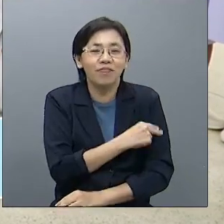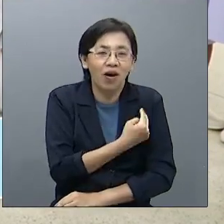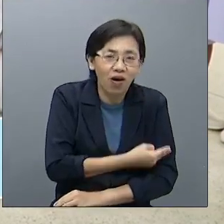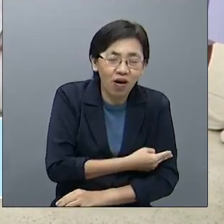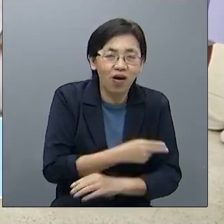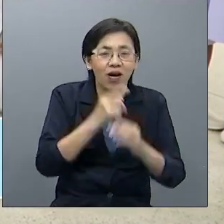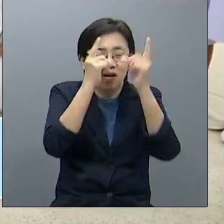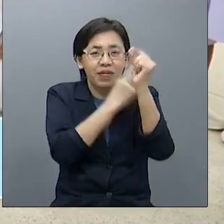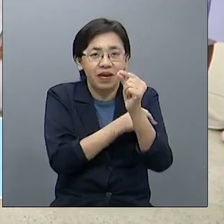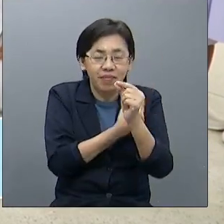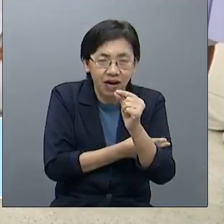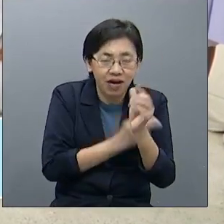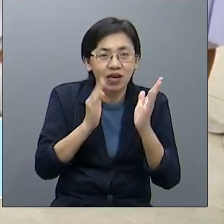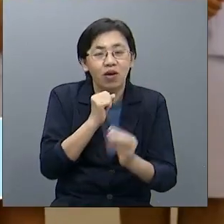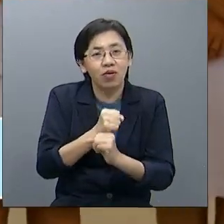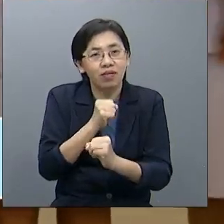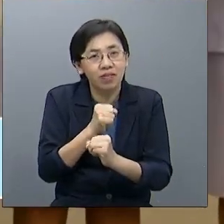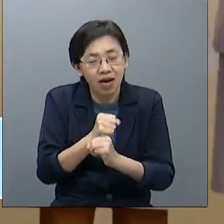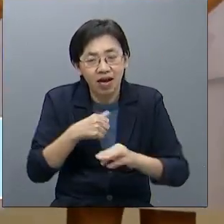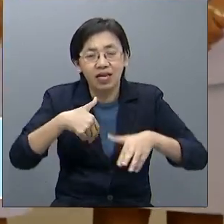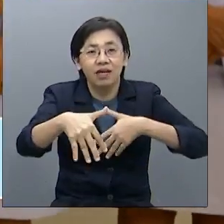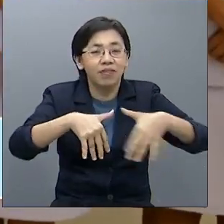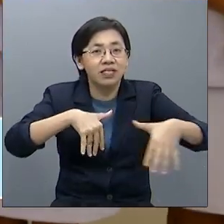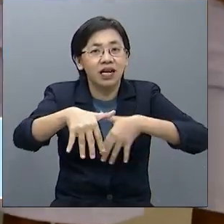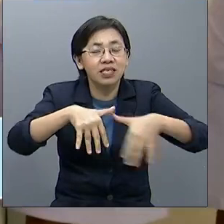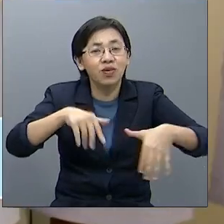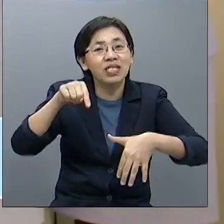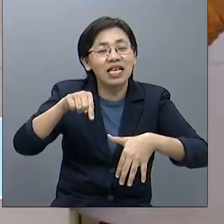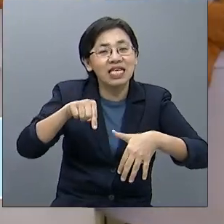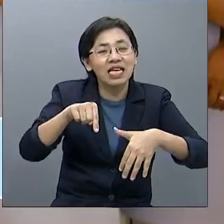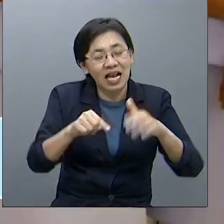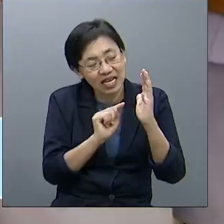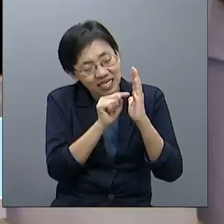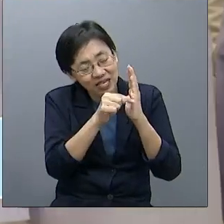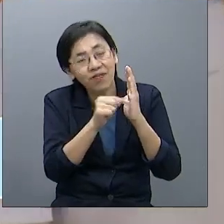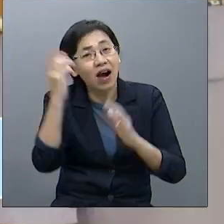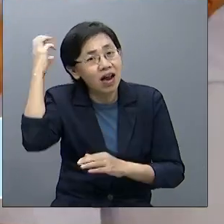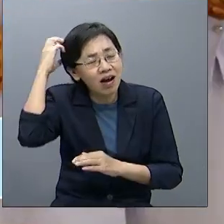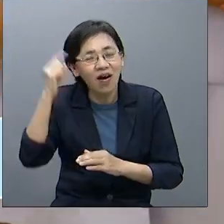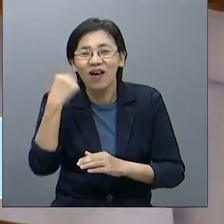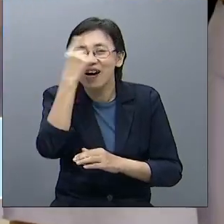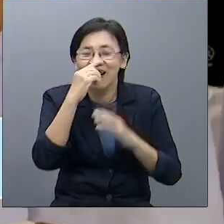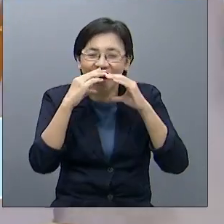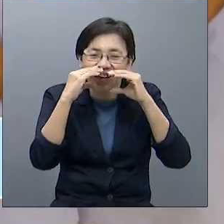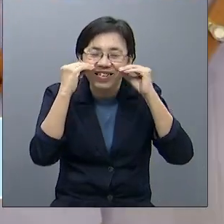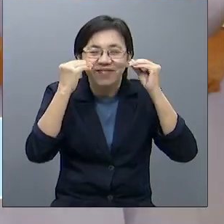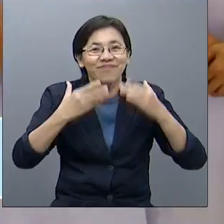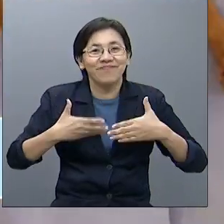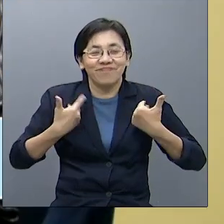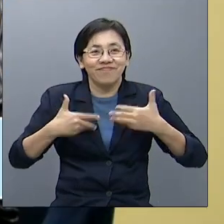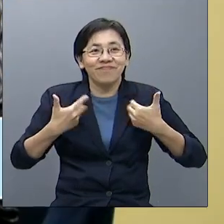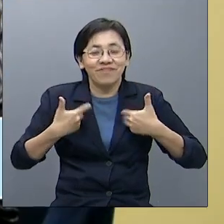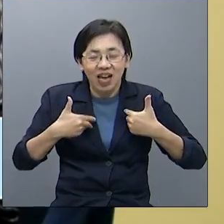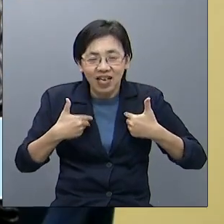ยาบาลเจ้าหน้าที่รวมถึงพี่น้องประชาชนของแขวงคำม่วนครับดูไปหน้าแจ่มใสดีใจครับที่จะได้เครื่องไม้เครื่องมือ